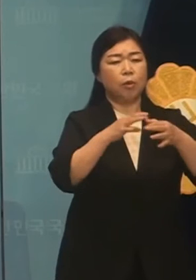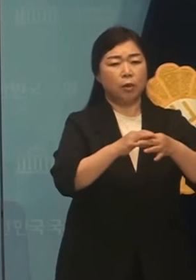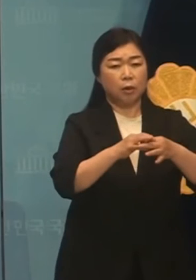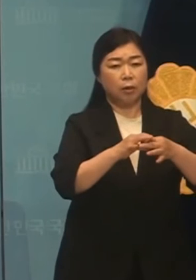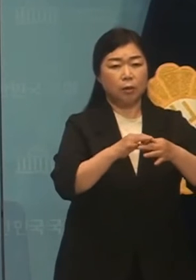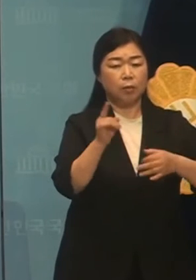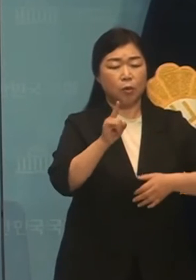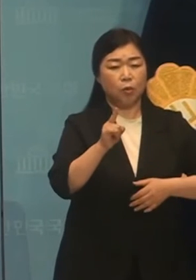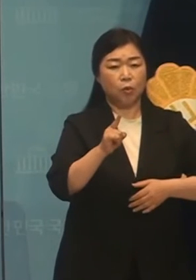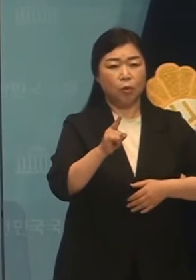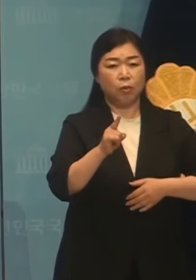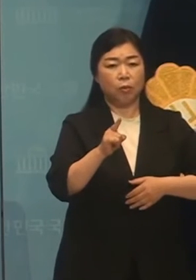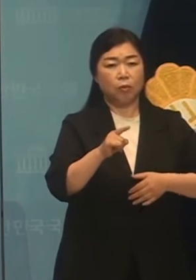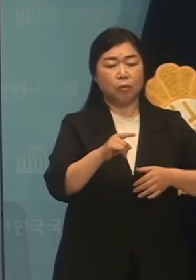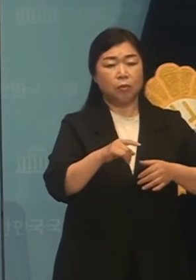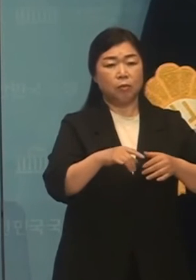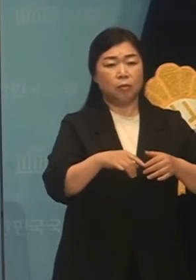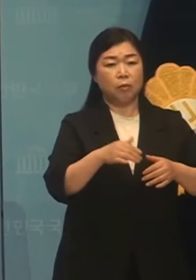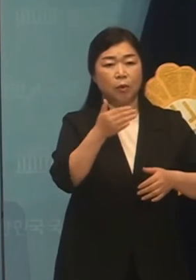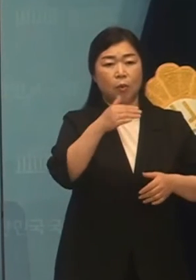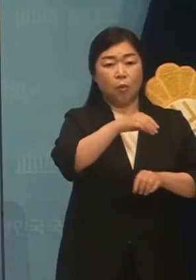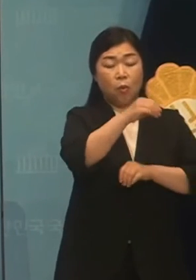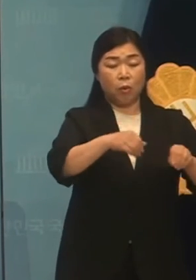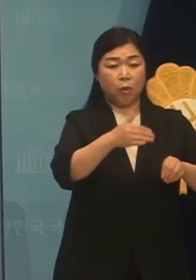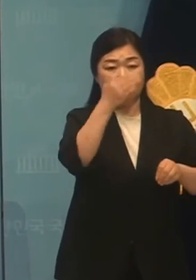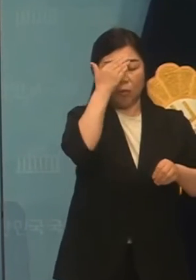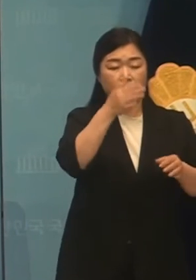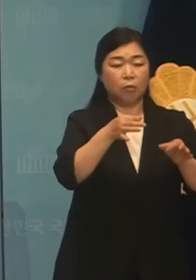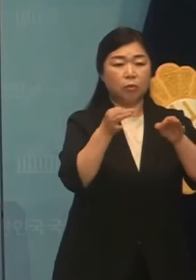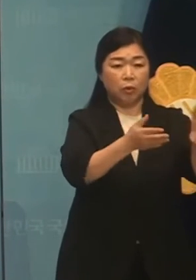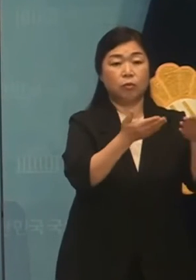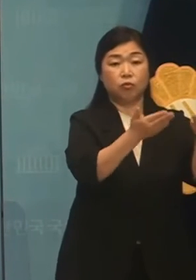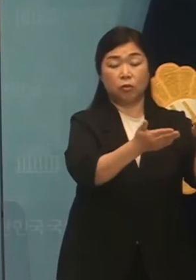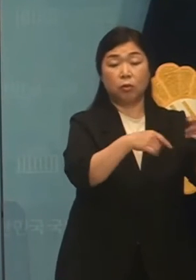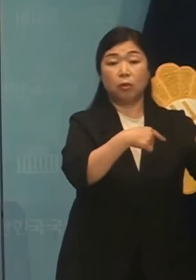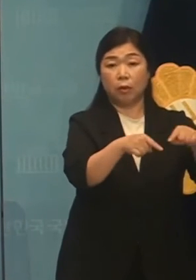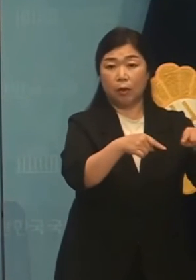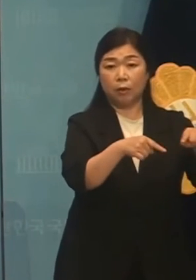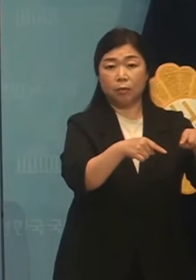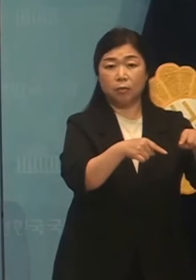국민의 주머니에 기생하는 정당이지 않습니까?